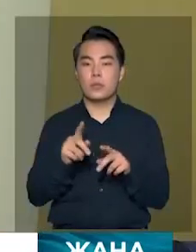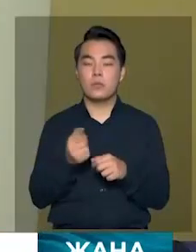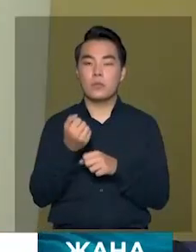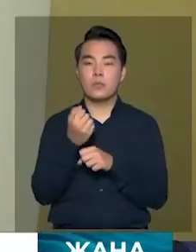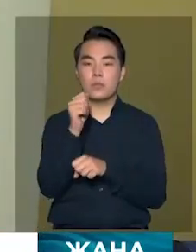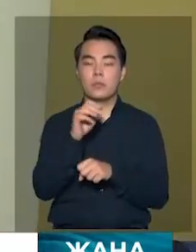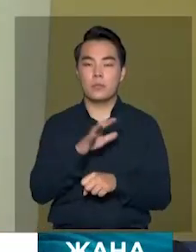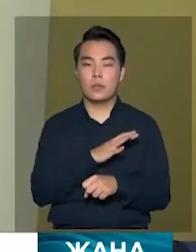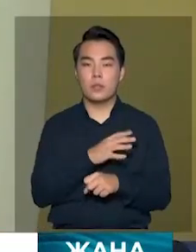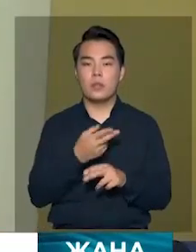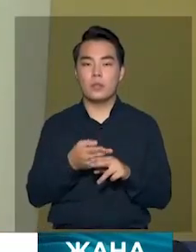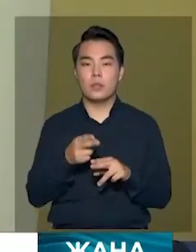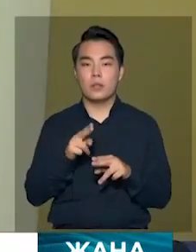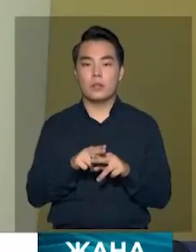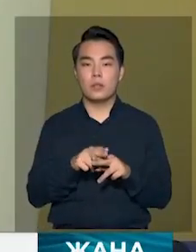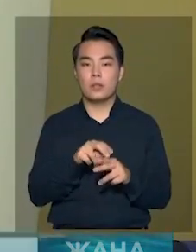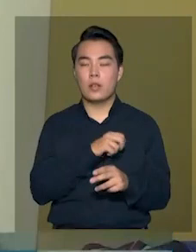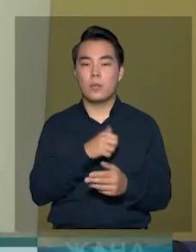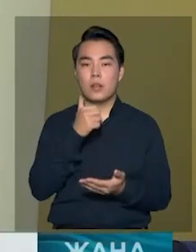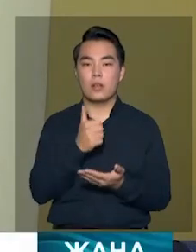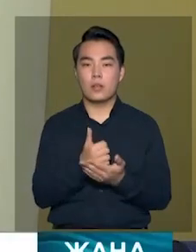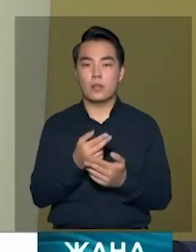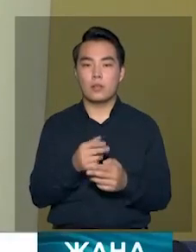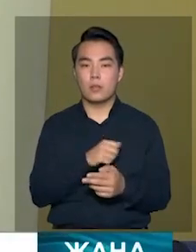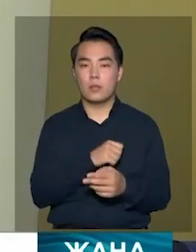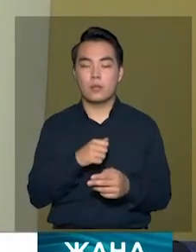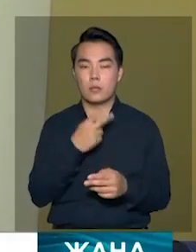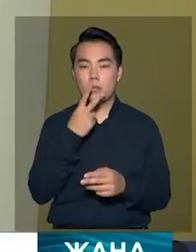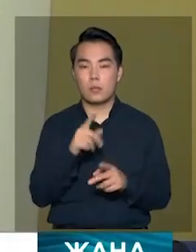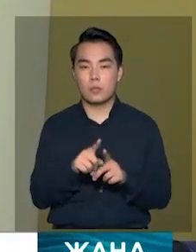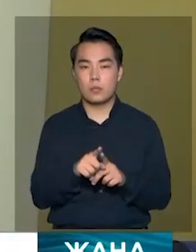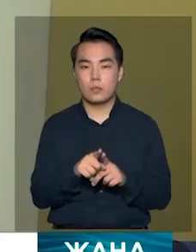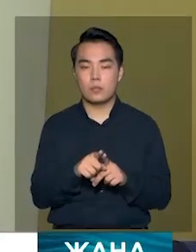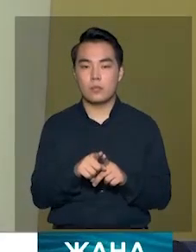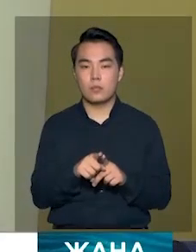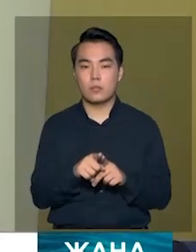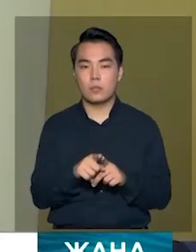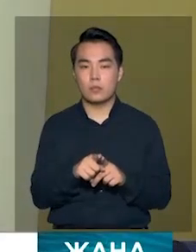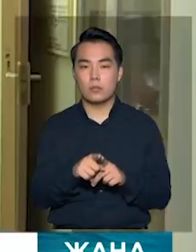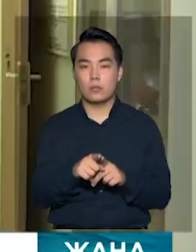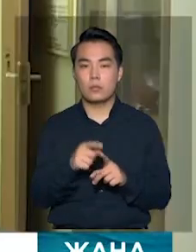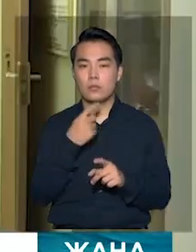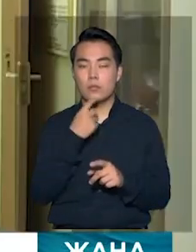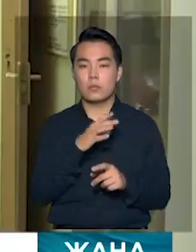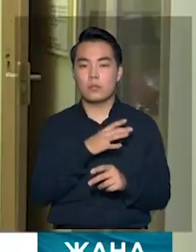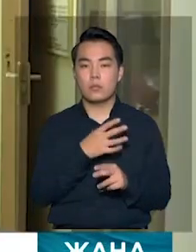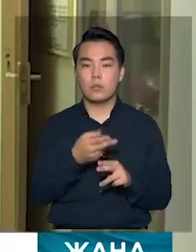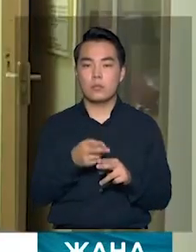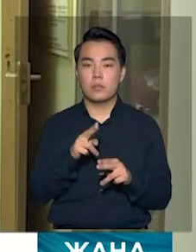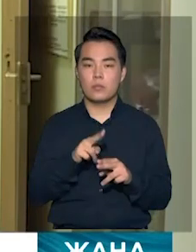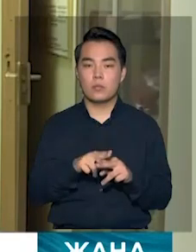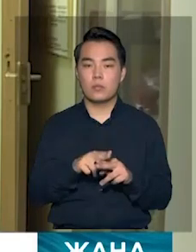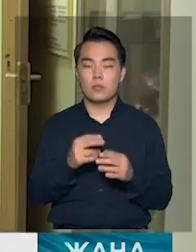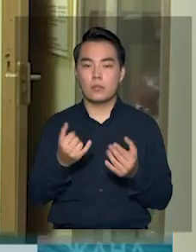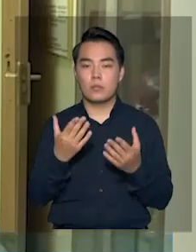атанды. Соперник, оңай соперник жоқ қой, қиын болды. Бірінші ойында қиын болды. Өзімнің туған туыс